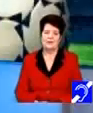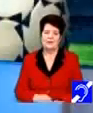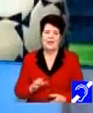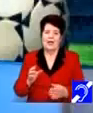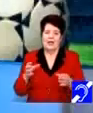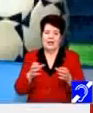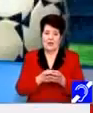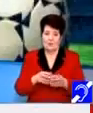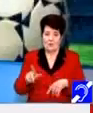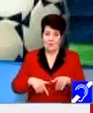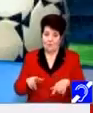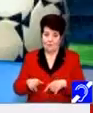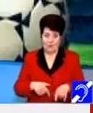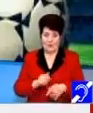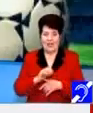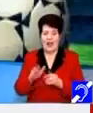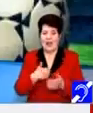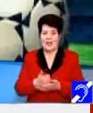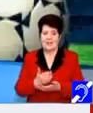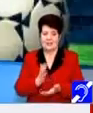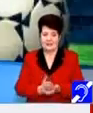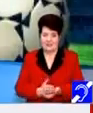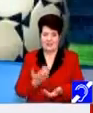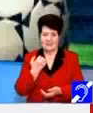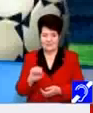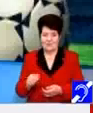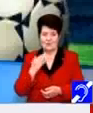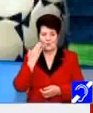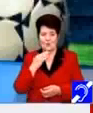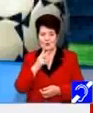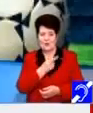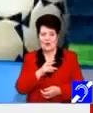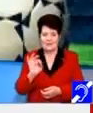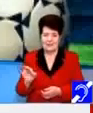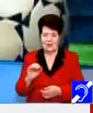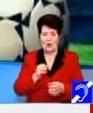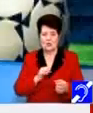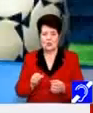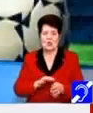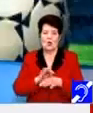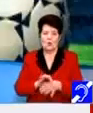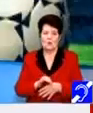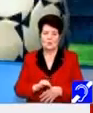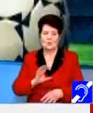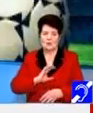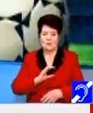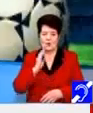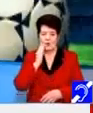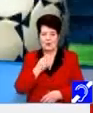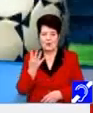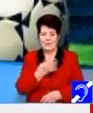Echipa de fotbal Dinamo este lider în play-out. Câinii au învins pe Juventus București cu 2-0 și conduc în clasamentul campionatului României